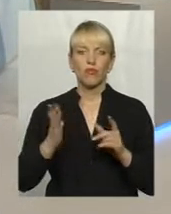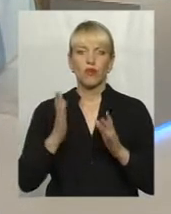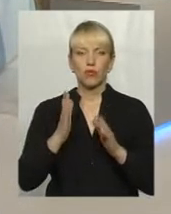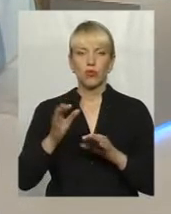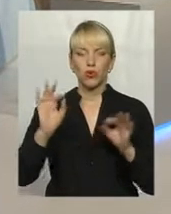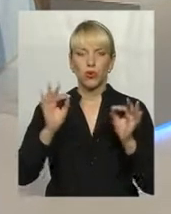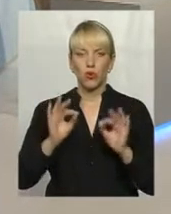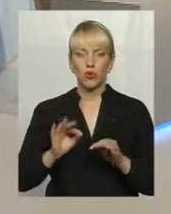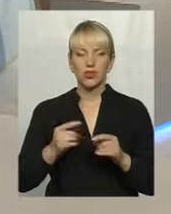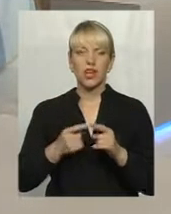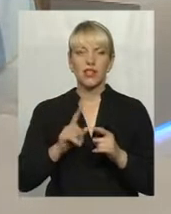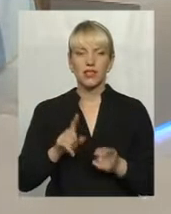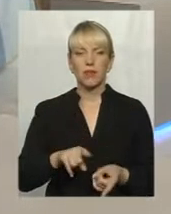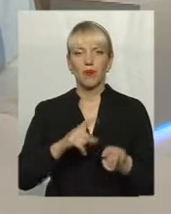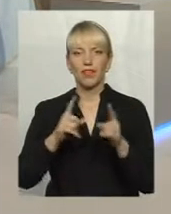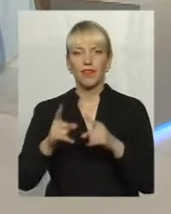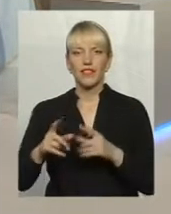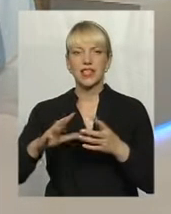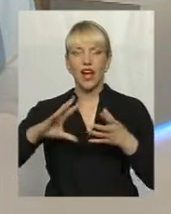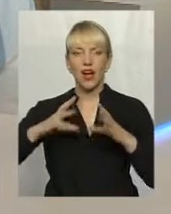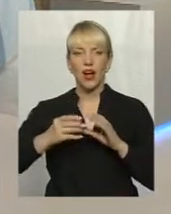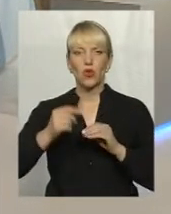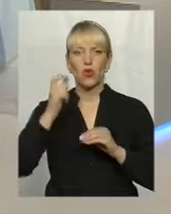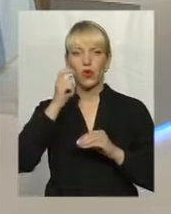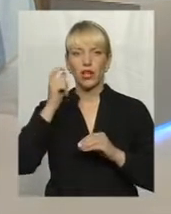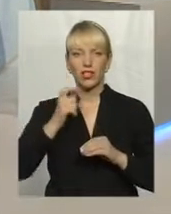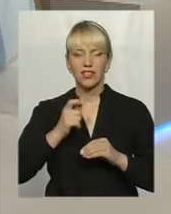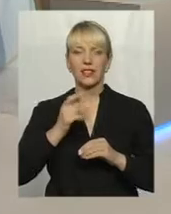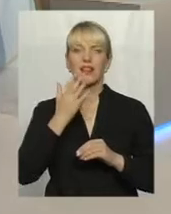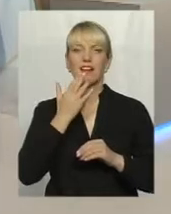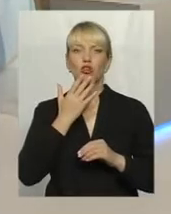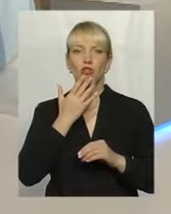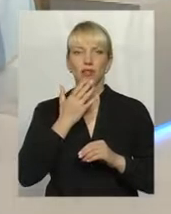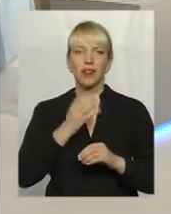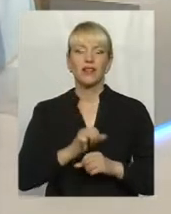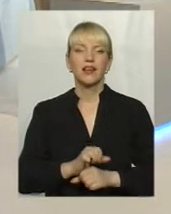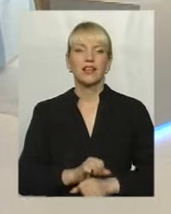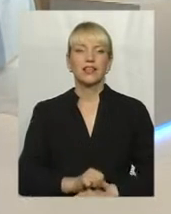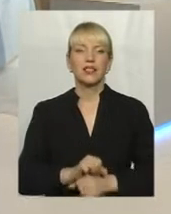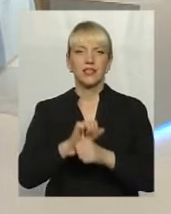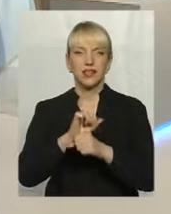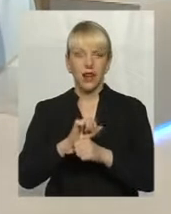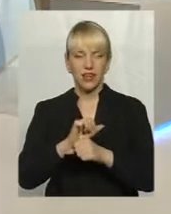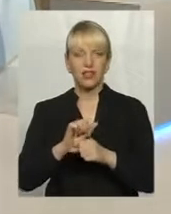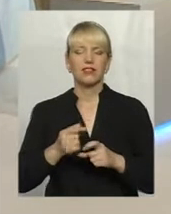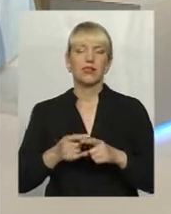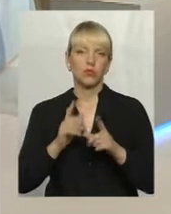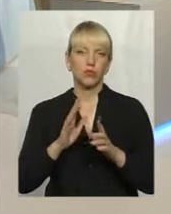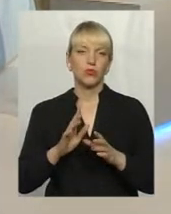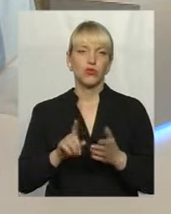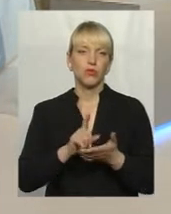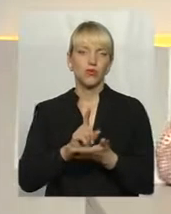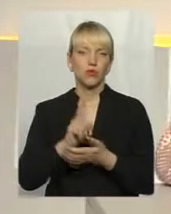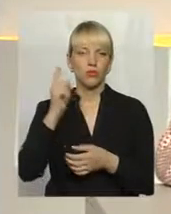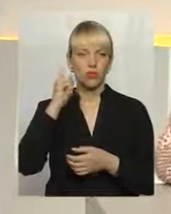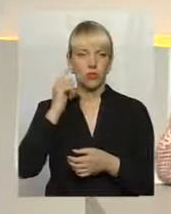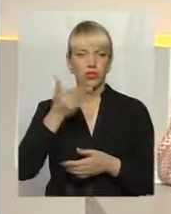форум переллється в великий загальнонаціональний український аграрний страйк, то тоді влада обов'язково нас почує. А